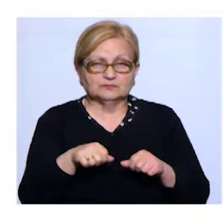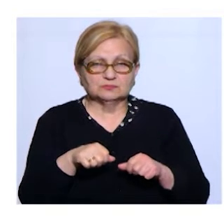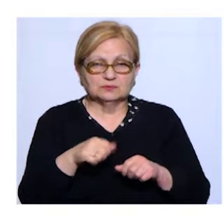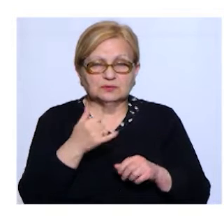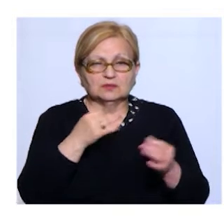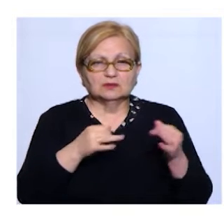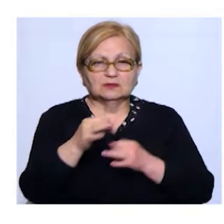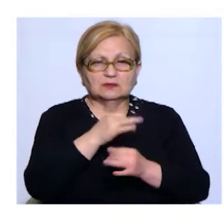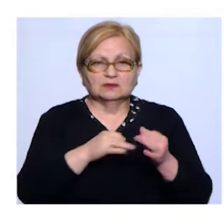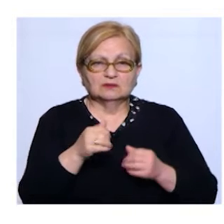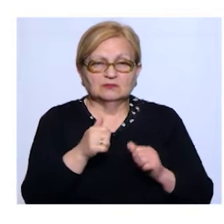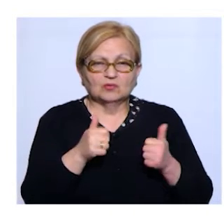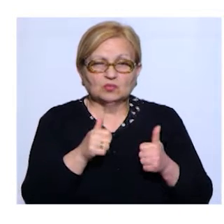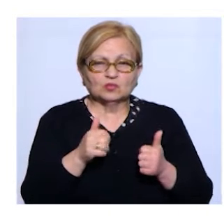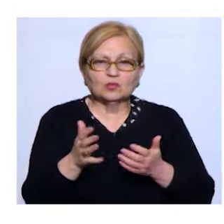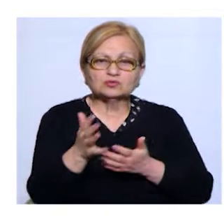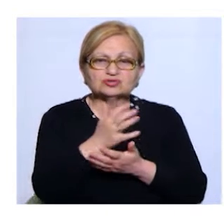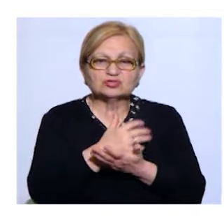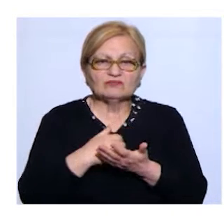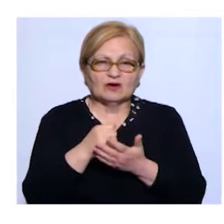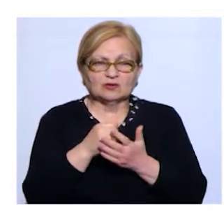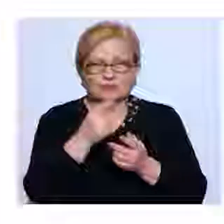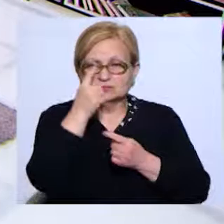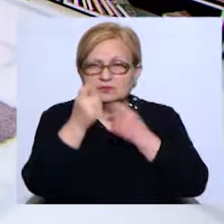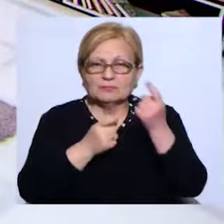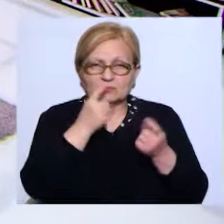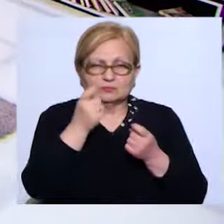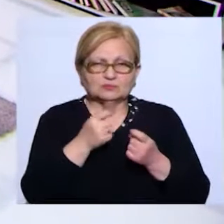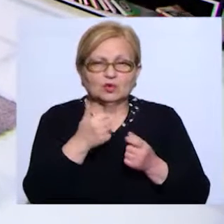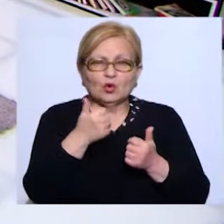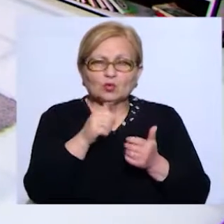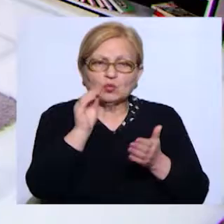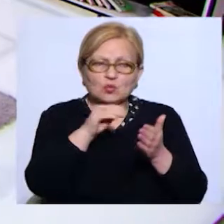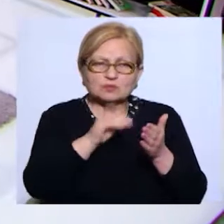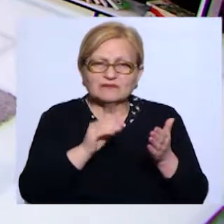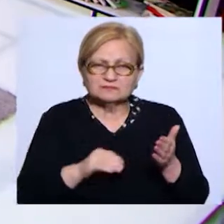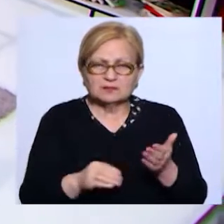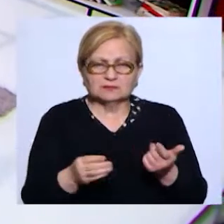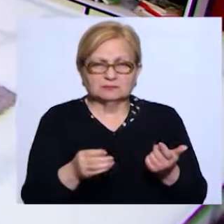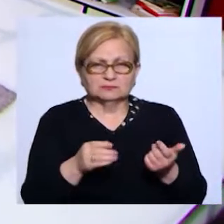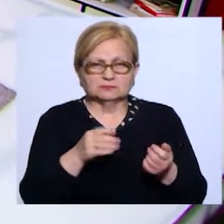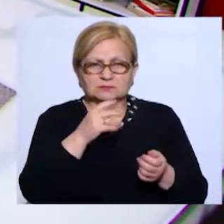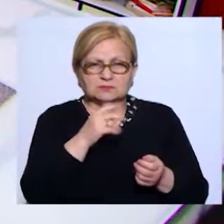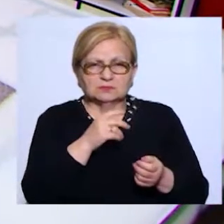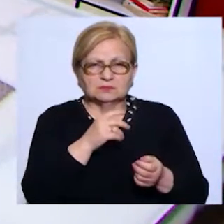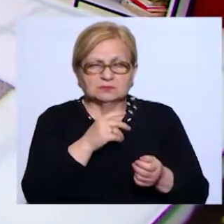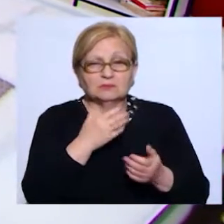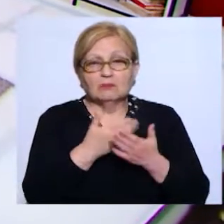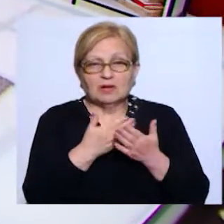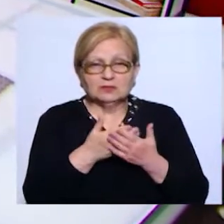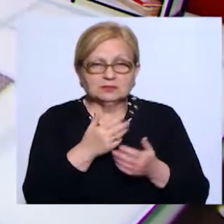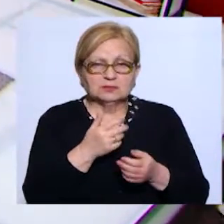მოდით ვისაუბროთ, როგორ უნდა შევაგროვოთ ინფორმაცია, როგორ უნდა ვაწარმოოთ მთელი ეს პროცესი. ნახეთ, აი